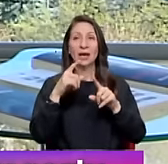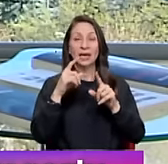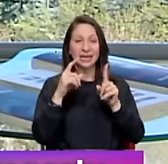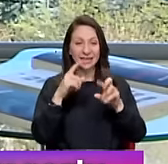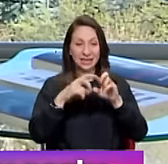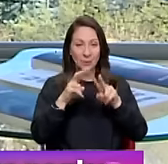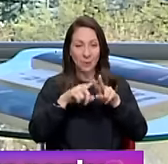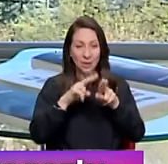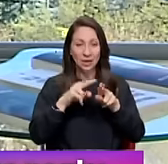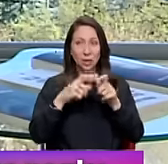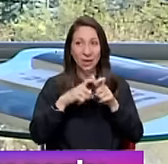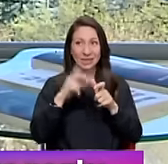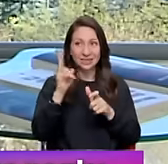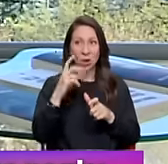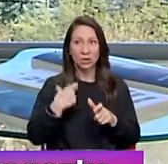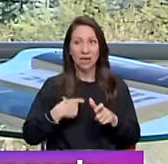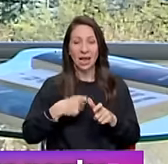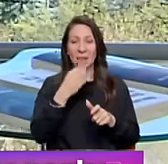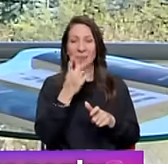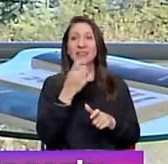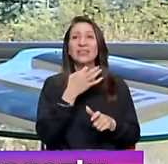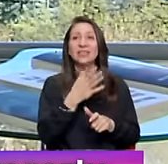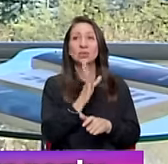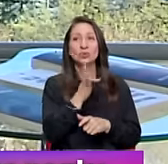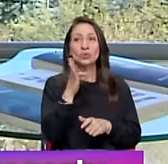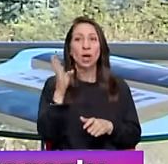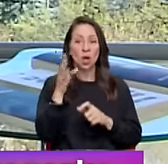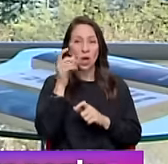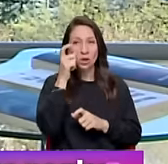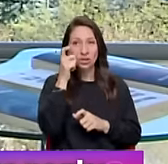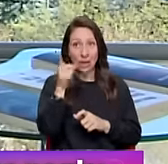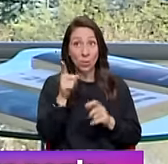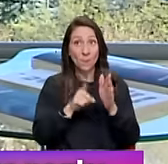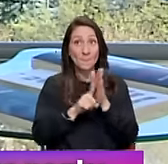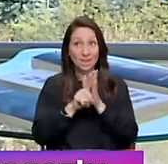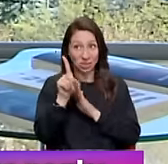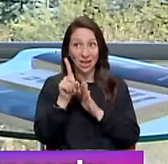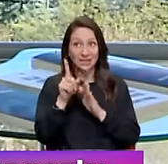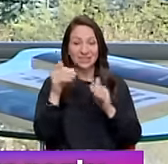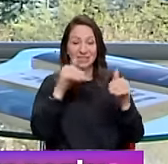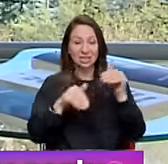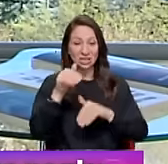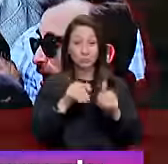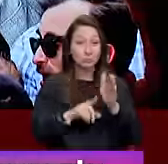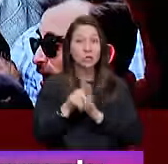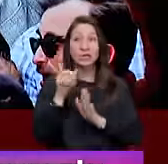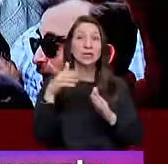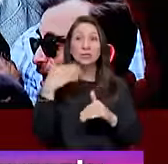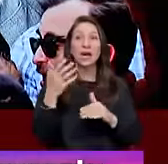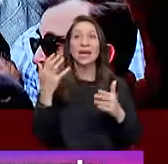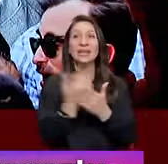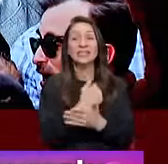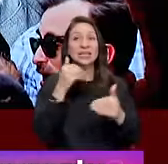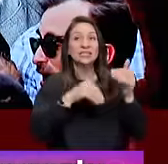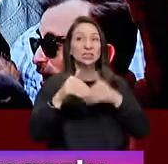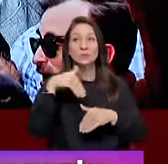özel haberi. Bir teşekkür turuna çıkacaktı Özgür Özel bu başarılan seçim zaferinin ardından, kazanılan